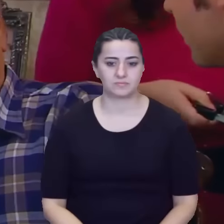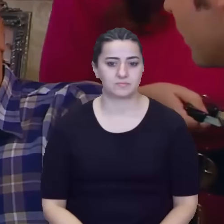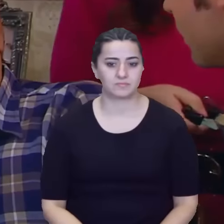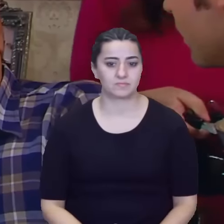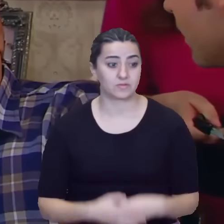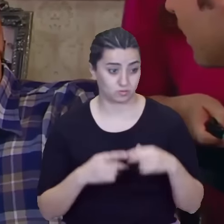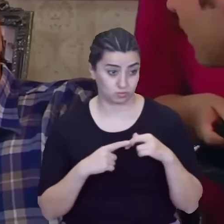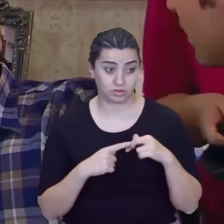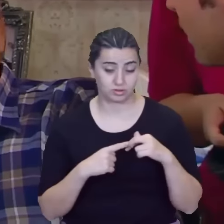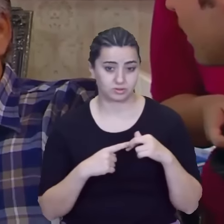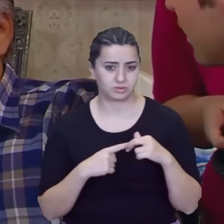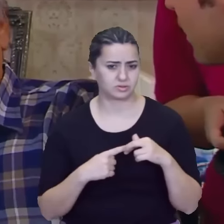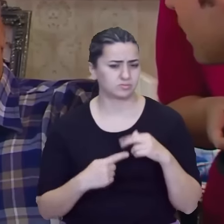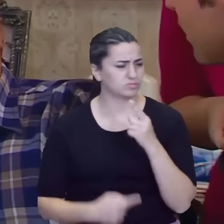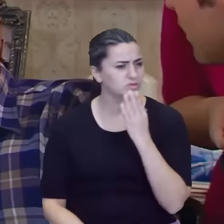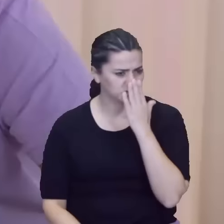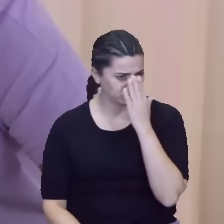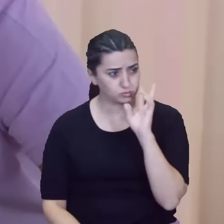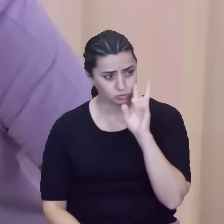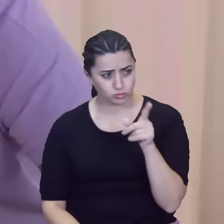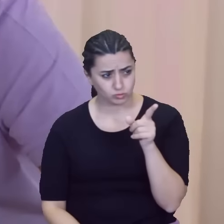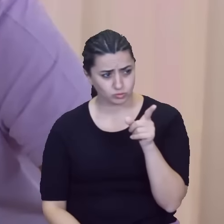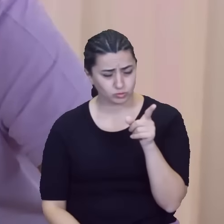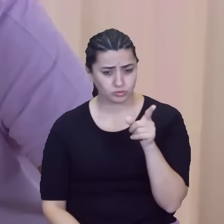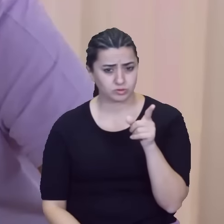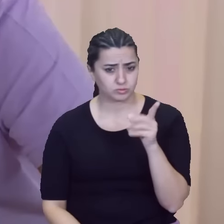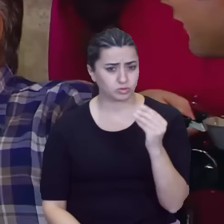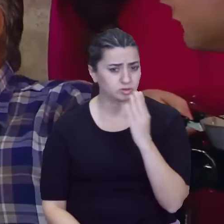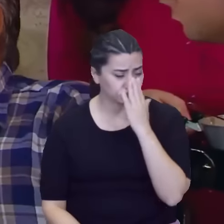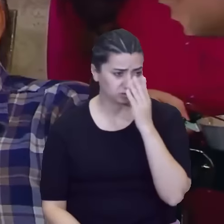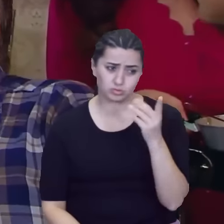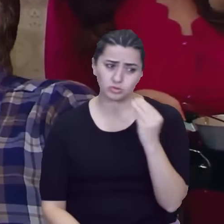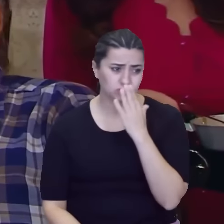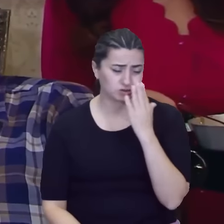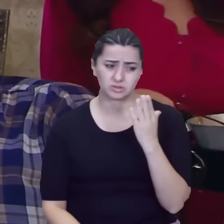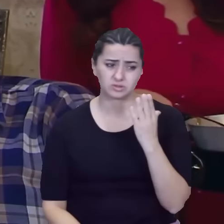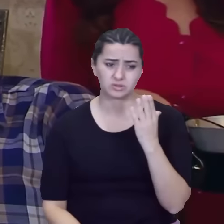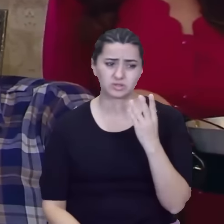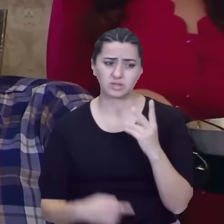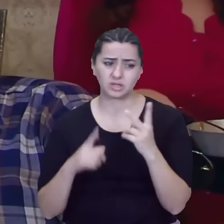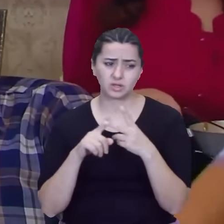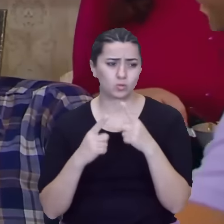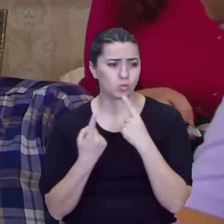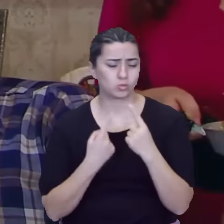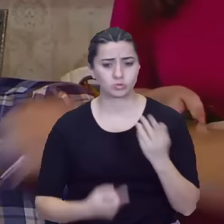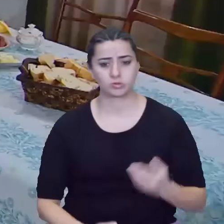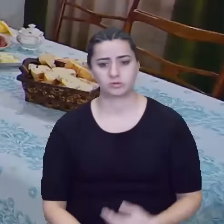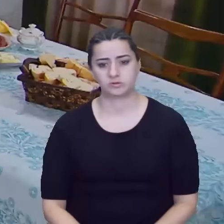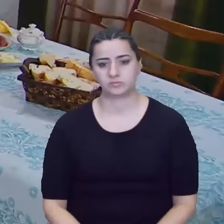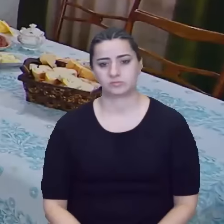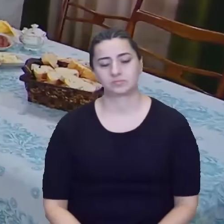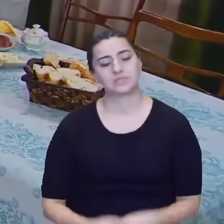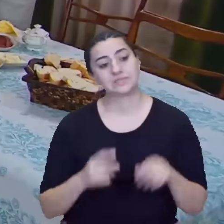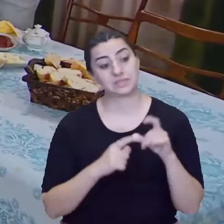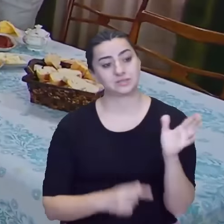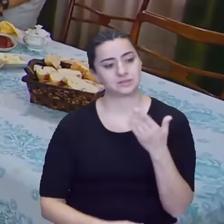Rukiye. Canım. Ne kadar antipatik görüyorsun değil mi? Bu antipatik ya, çok antipatik. Hala TRT2'den bahsediyor ya. Hadi